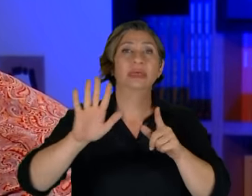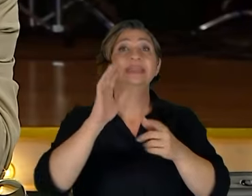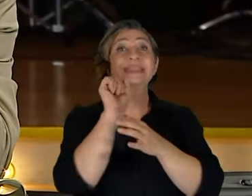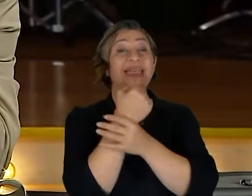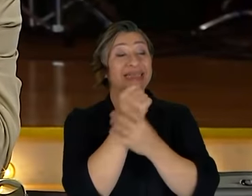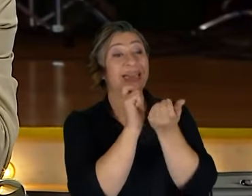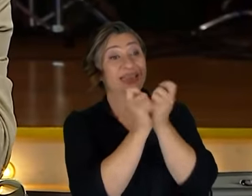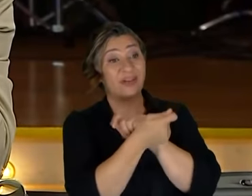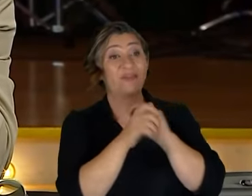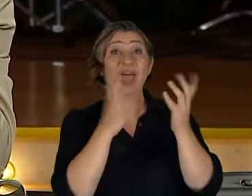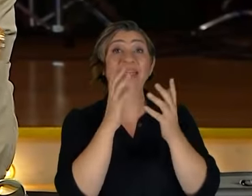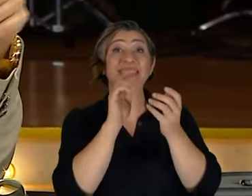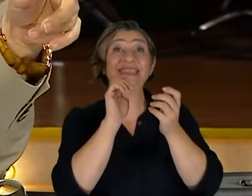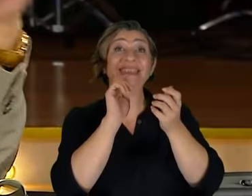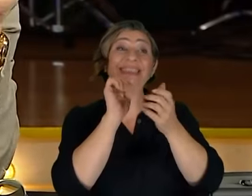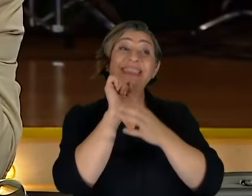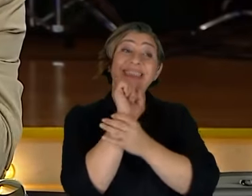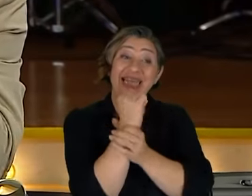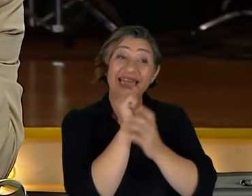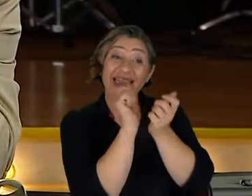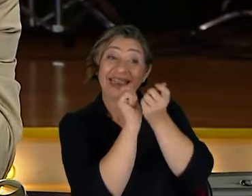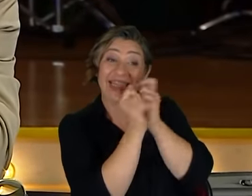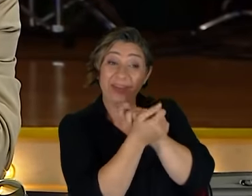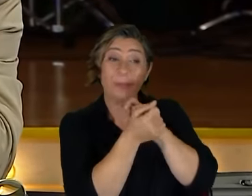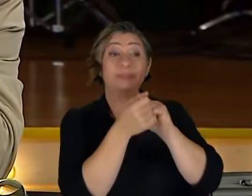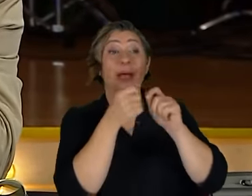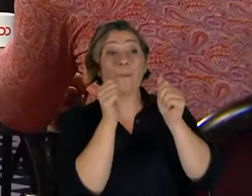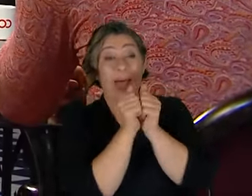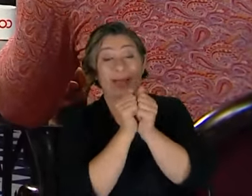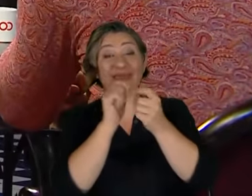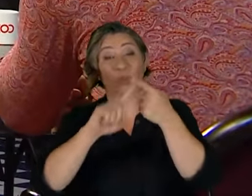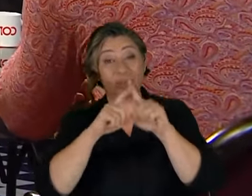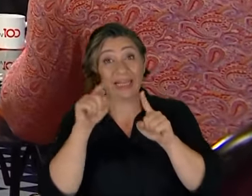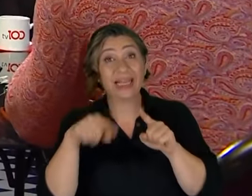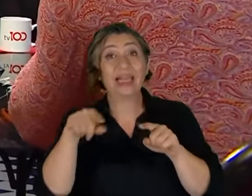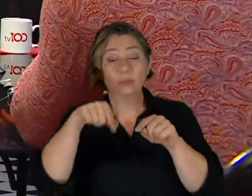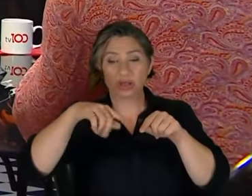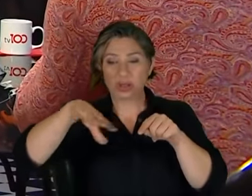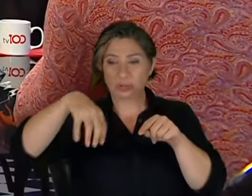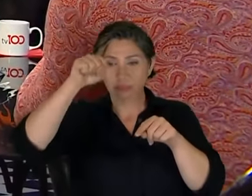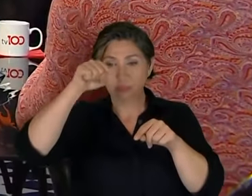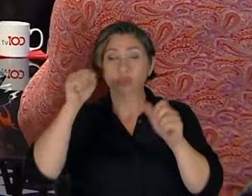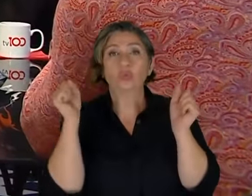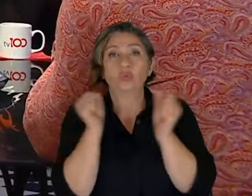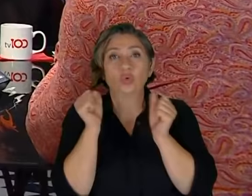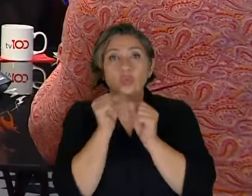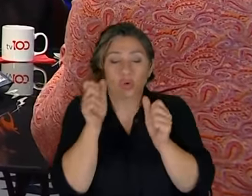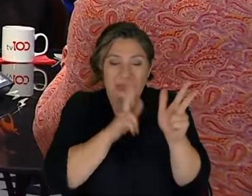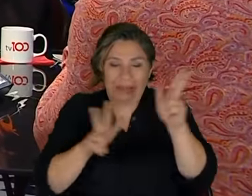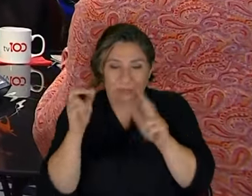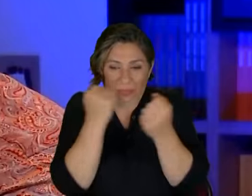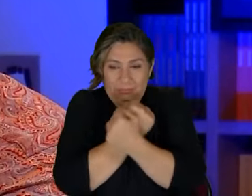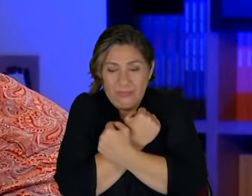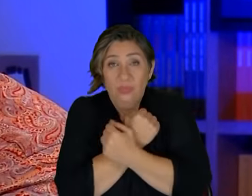devrimler ya da sanatsal devrimlerle beraber siyasi hareketler, bütün bunlar şey şehirde ve üşümüş ve giyinik bir